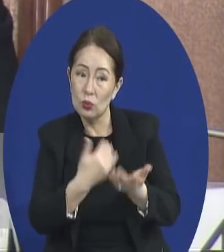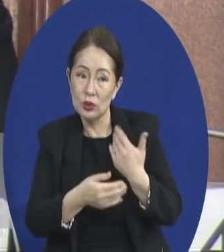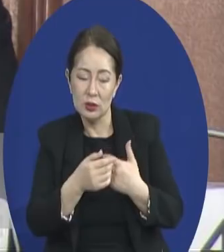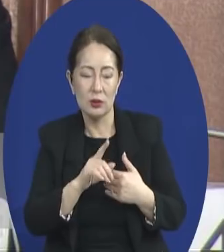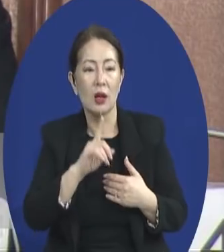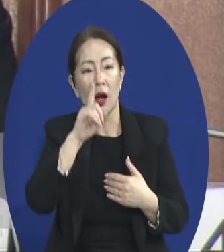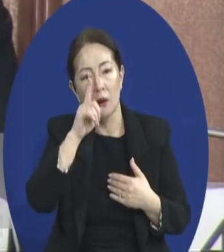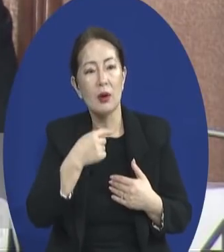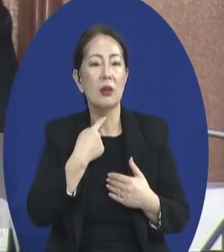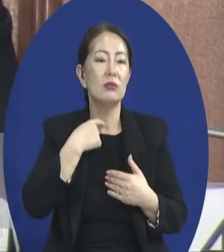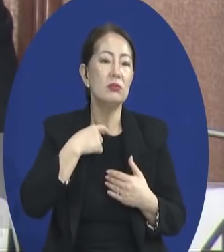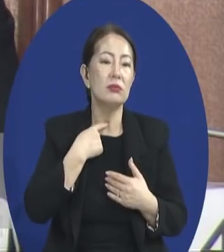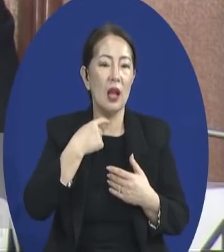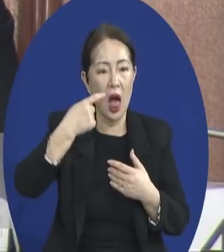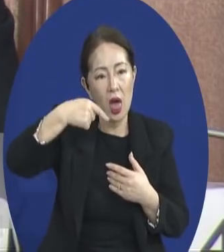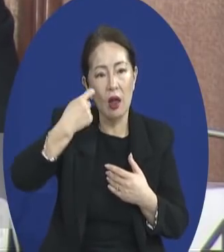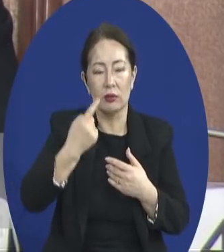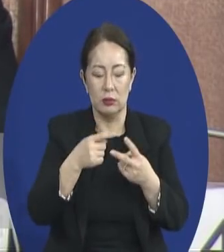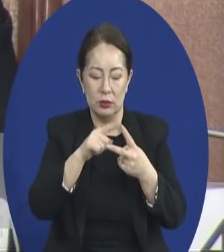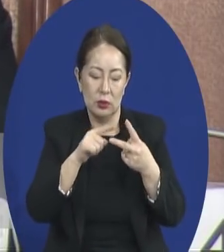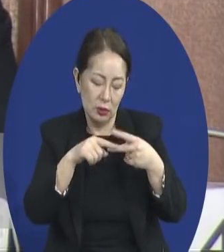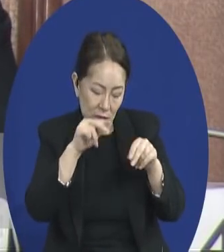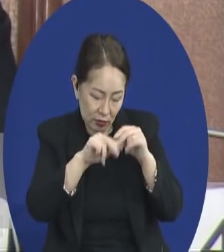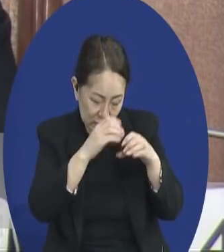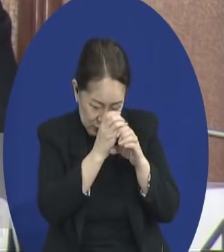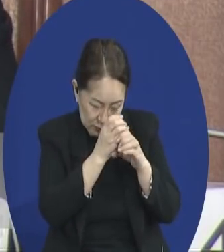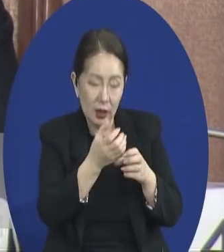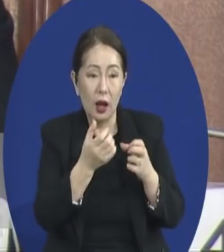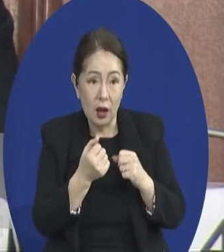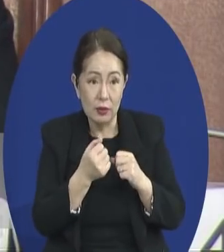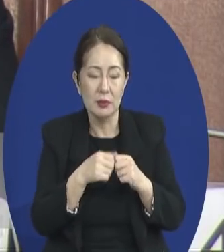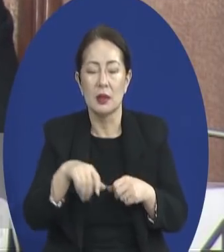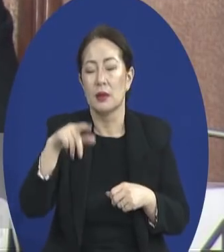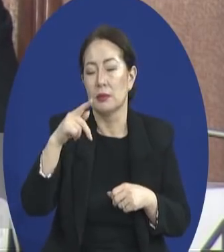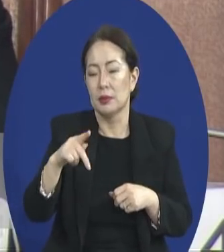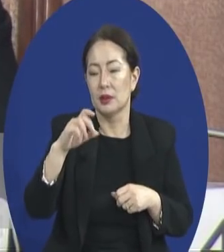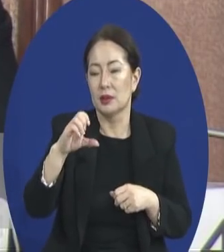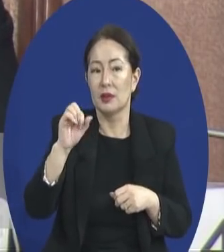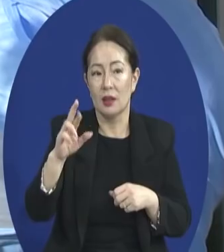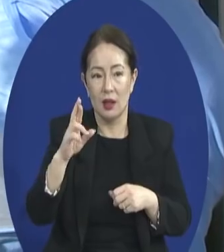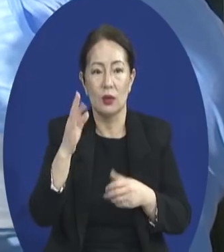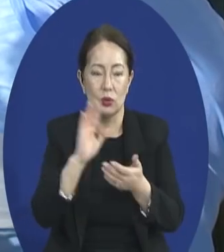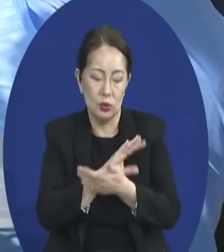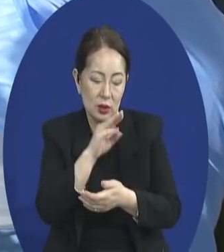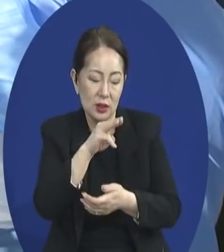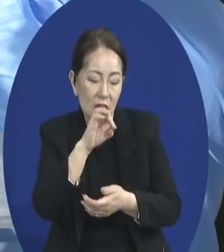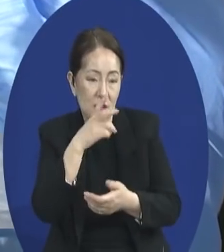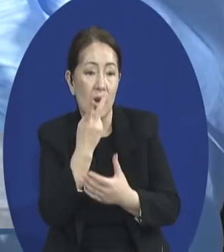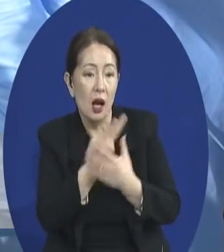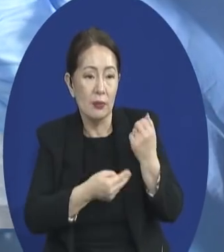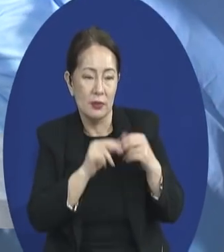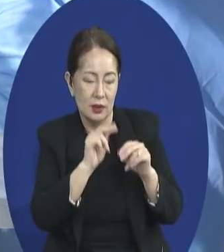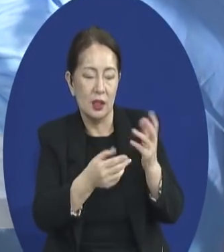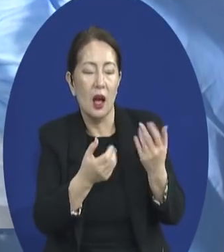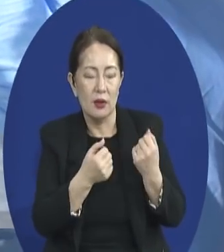хамар залгуураас нь бол тестийг авч одоо PCR болон төрөвчлсөн тестийг бол цуг авч байгаа. Омикроныг